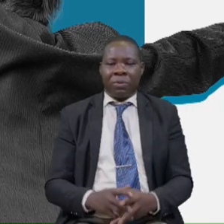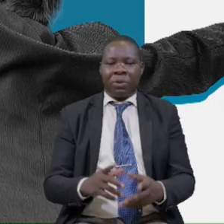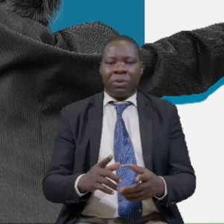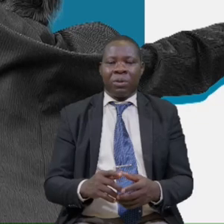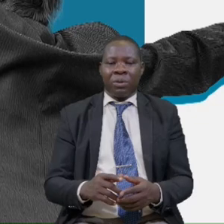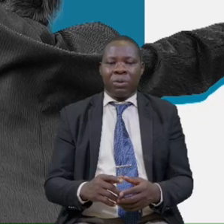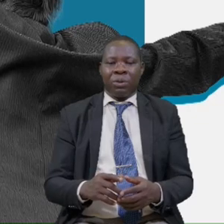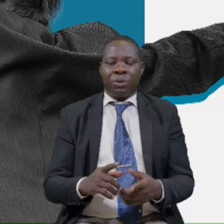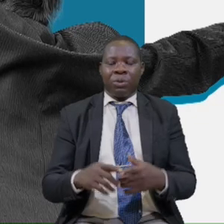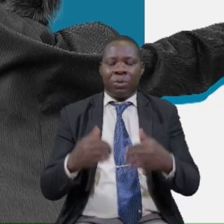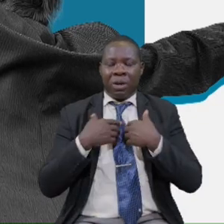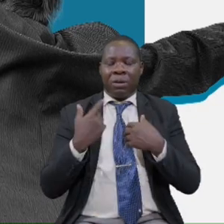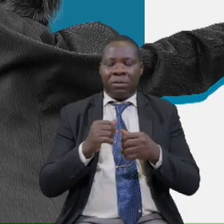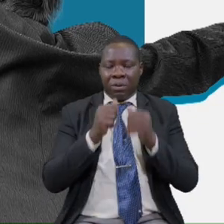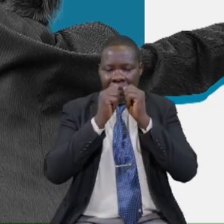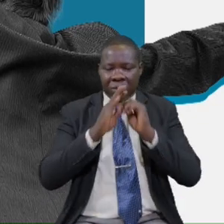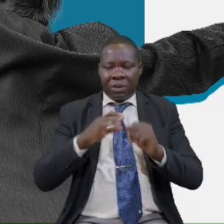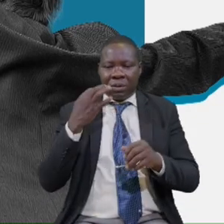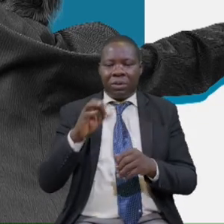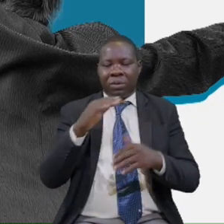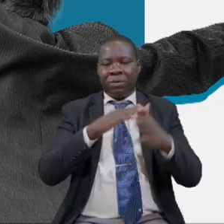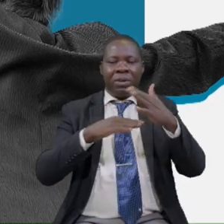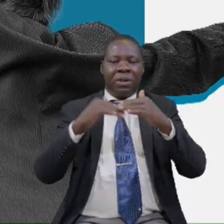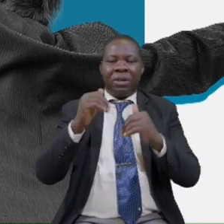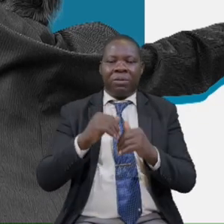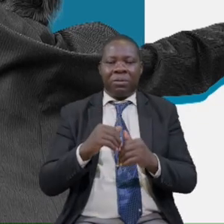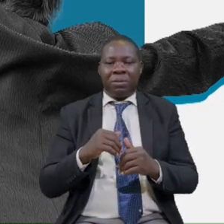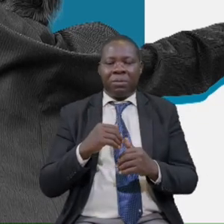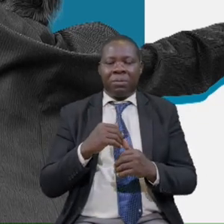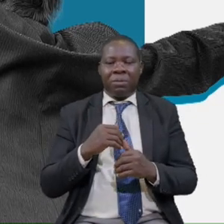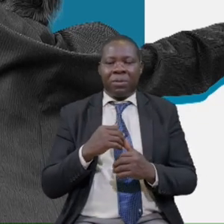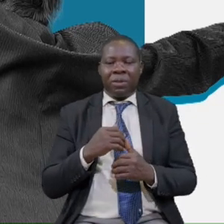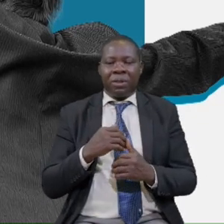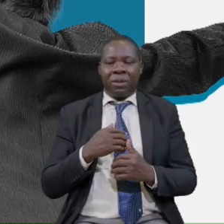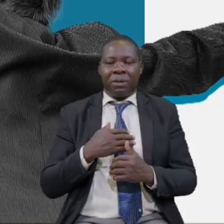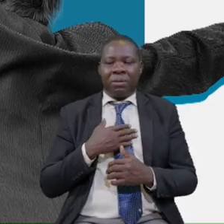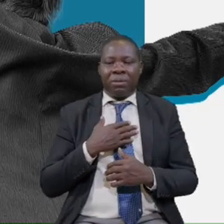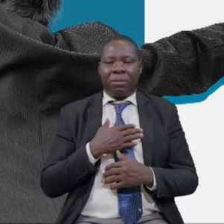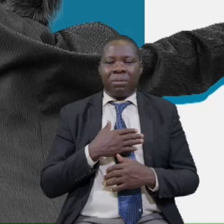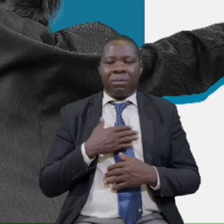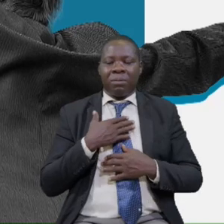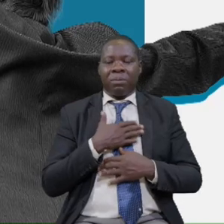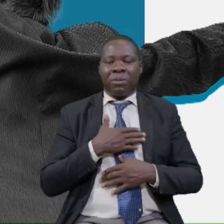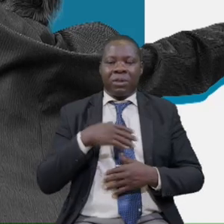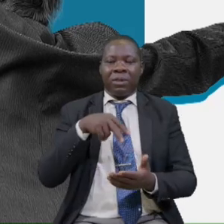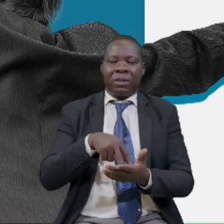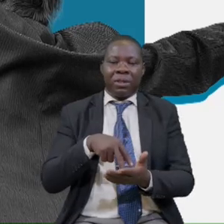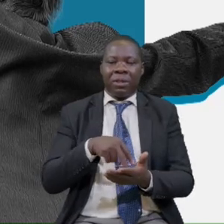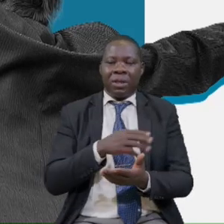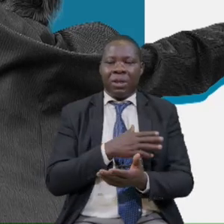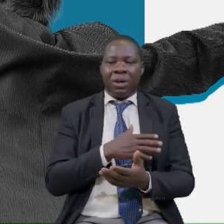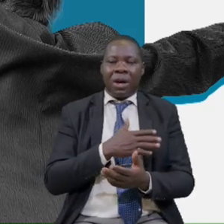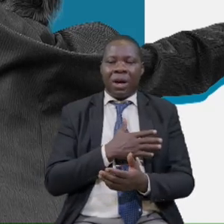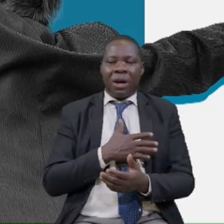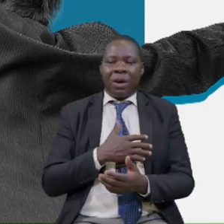d'avoir la bénédiction du ciel. S'il vous plaît, toujours debout jusqu'à ce